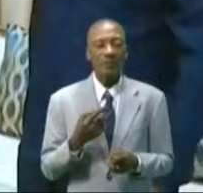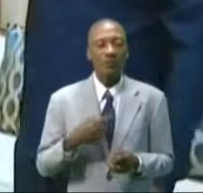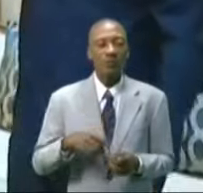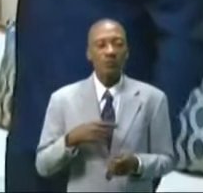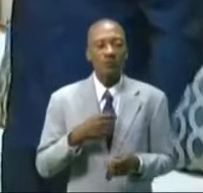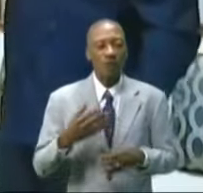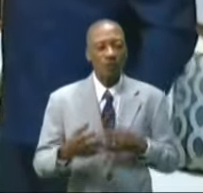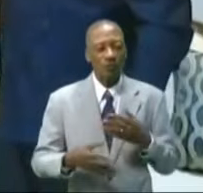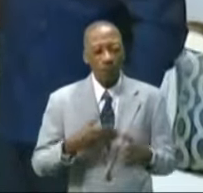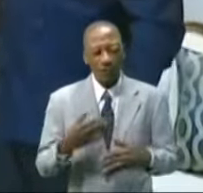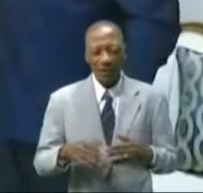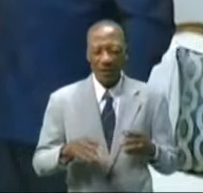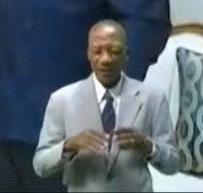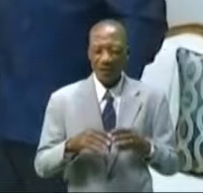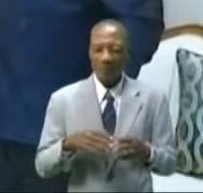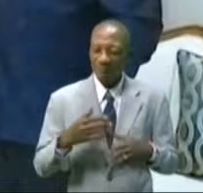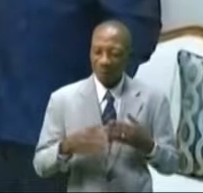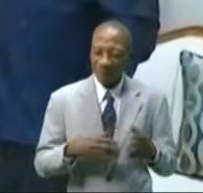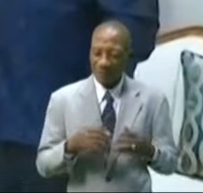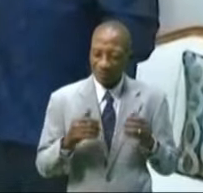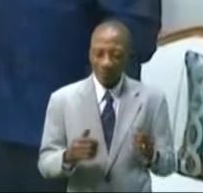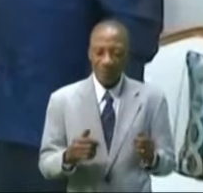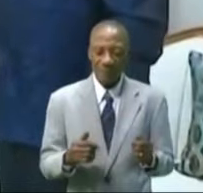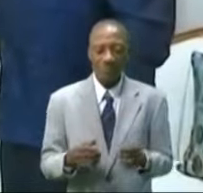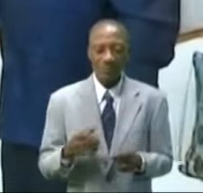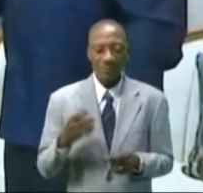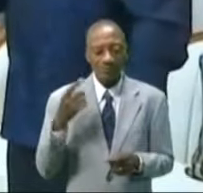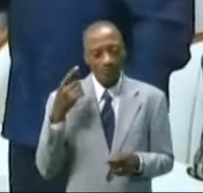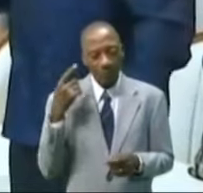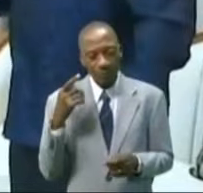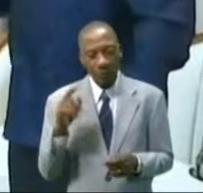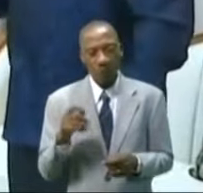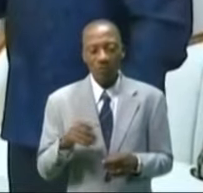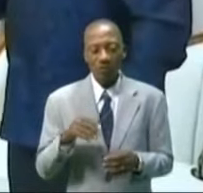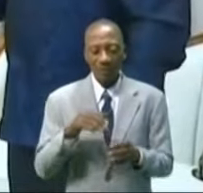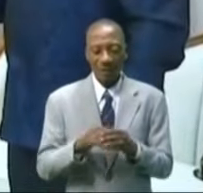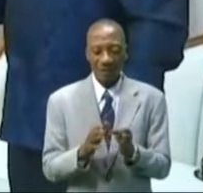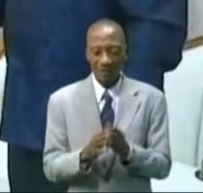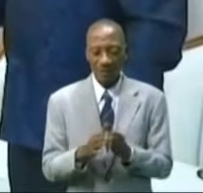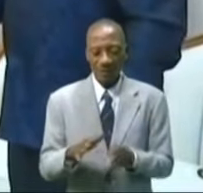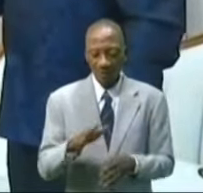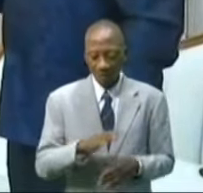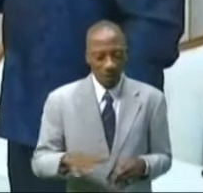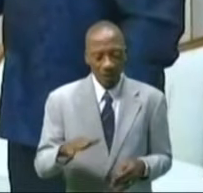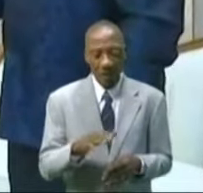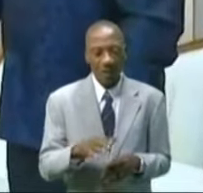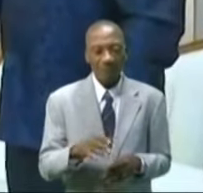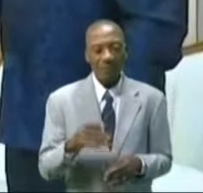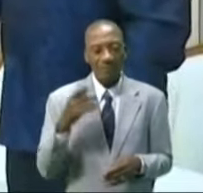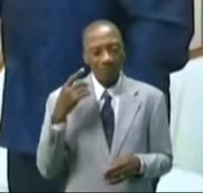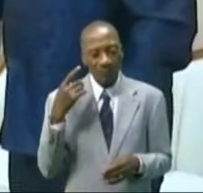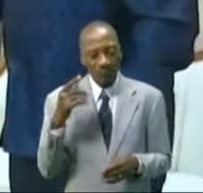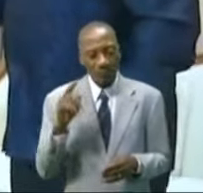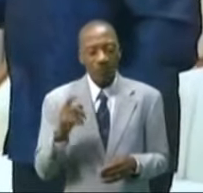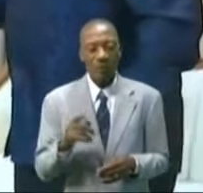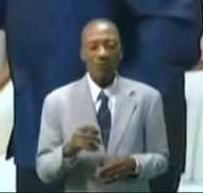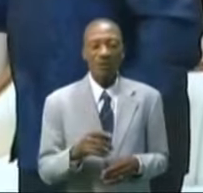population profonde soit relayé dans les débats à l'Assemblée nationale. Et surtout, cette agression